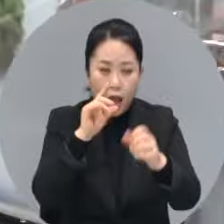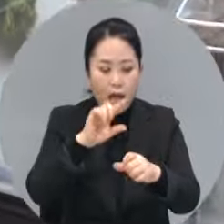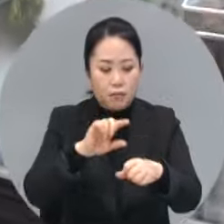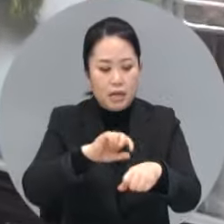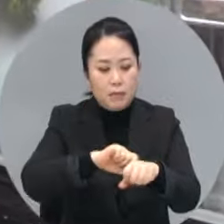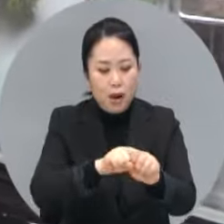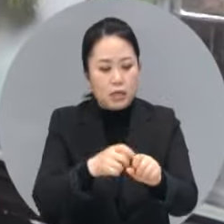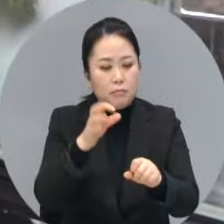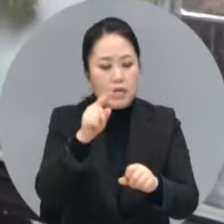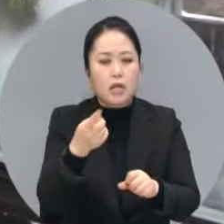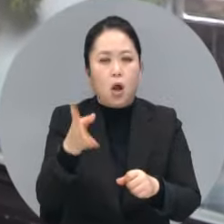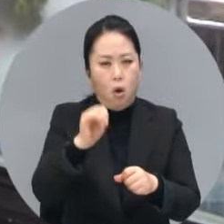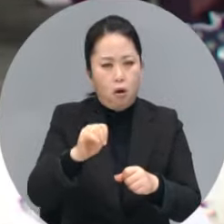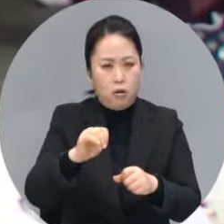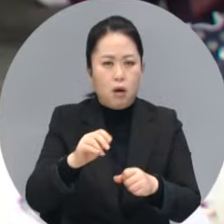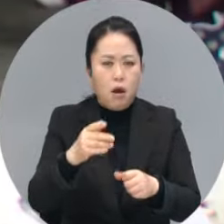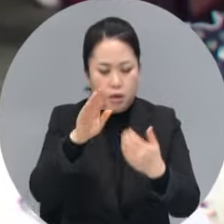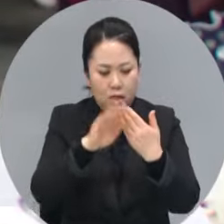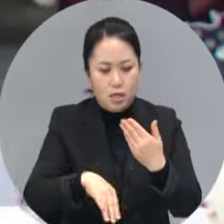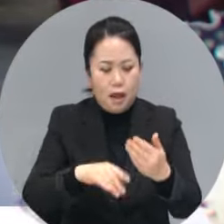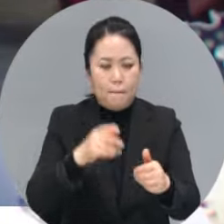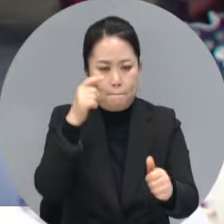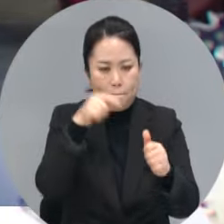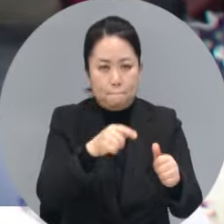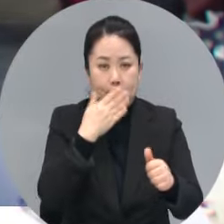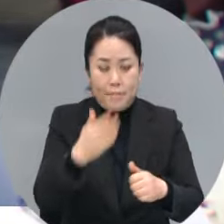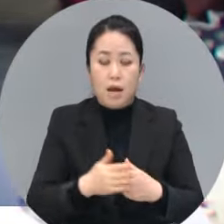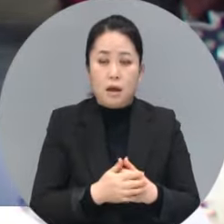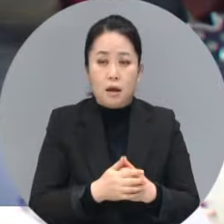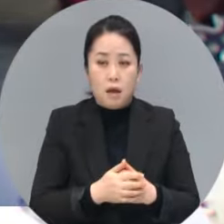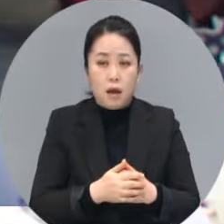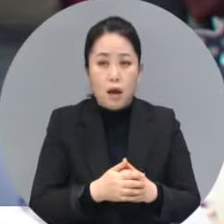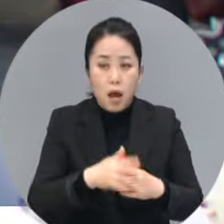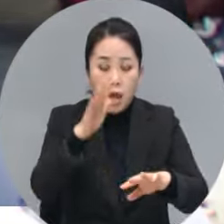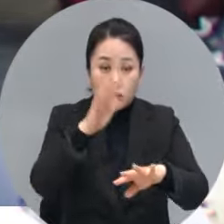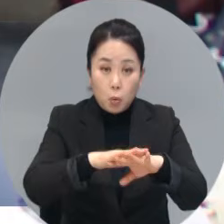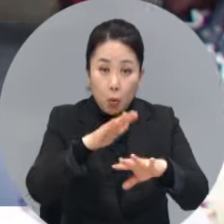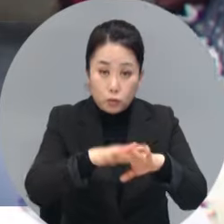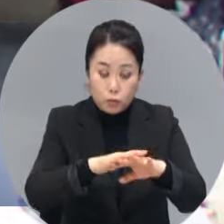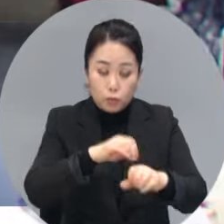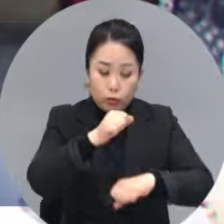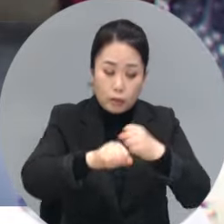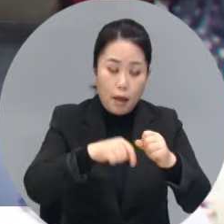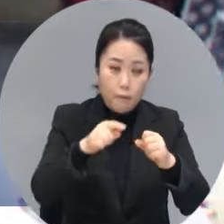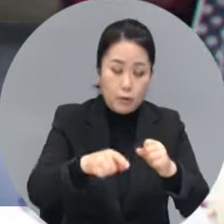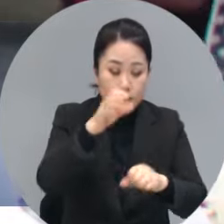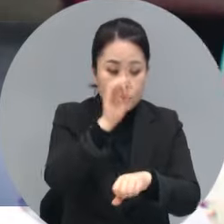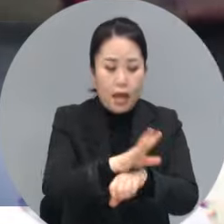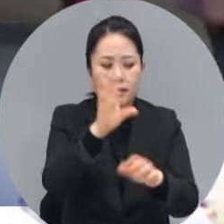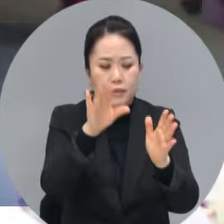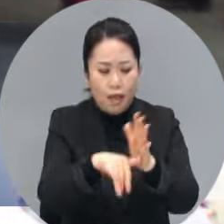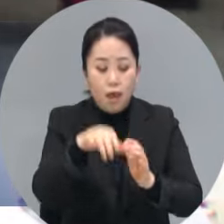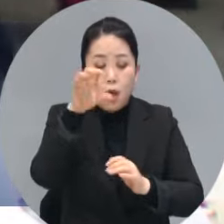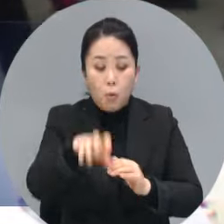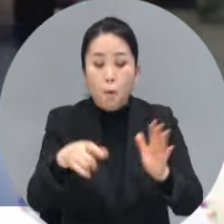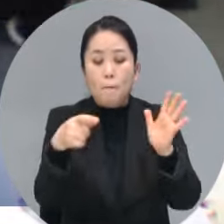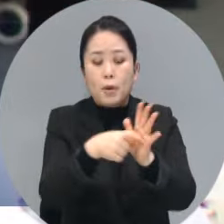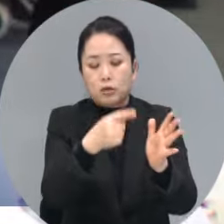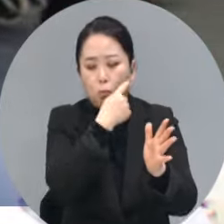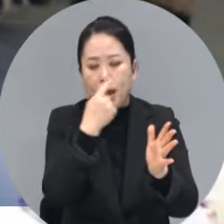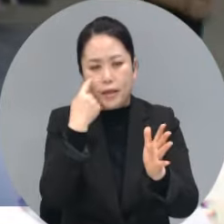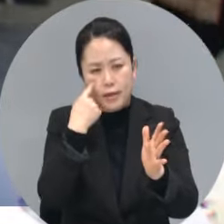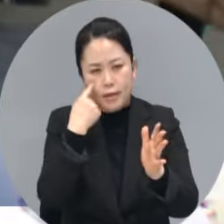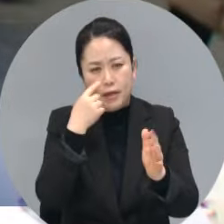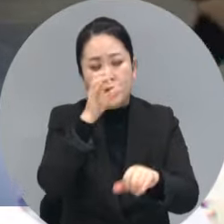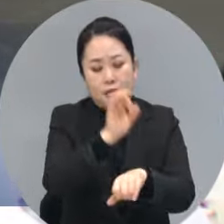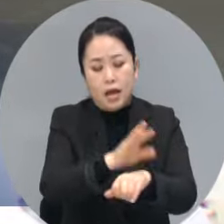수 있습니다. 농축산물을 구입하실 때 반드시 원산지를 확인하시고 구입하시길 당부드리고 원산지 구분이 안 되실